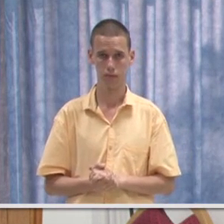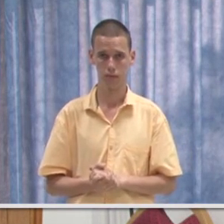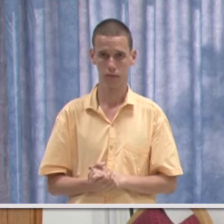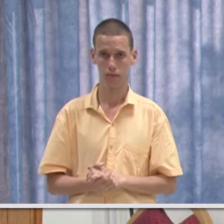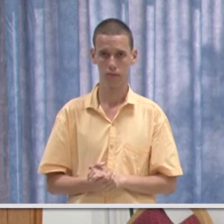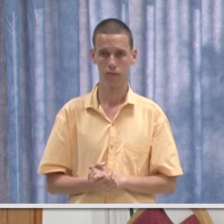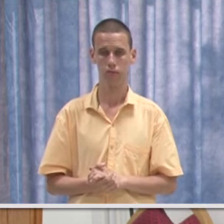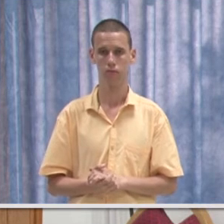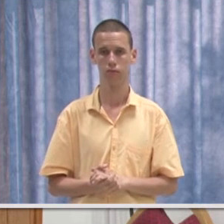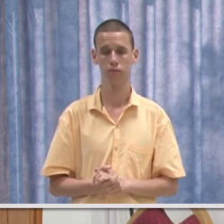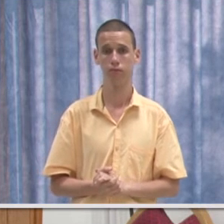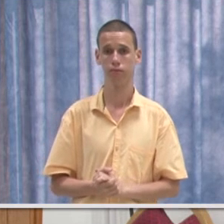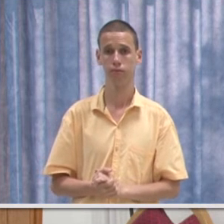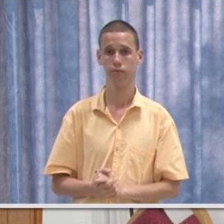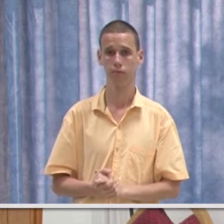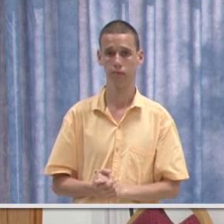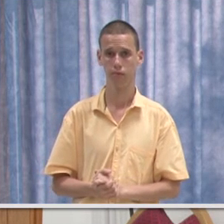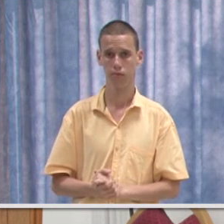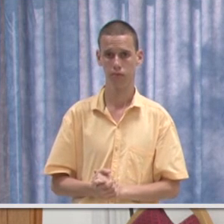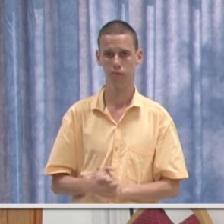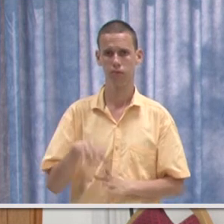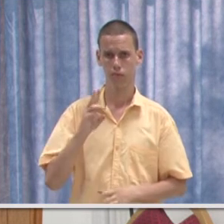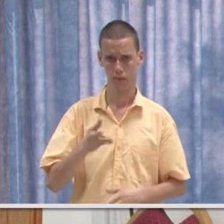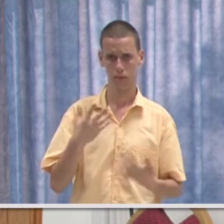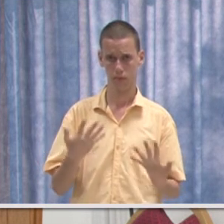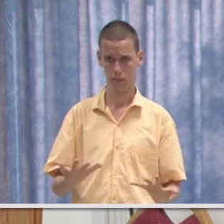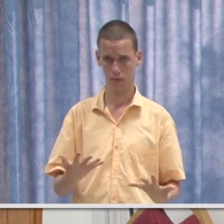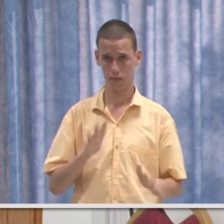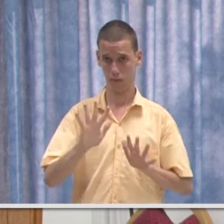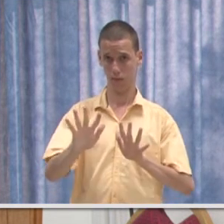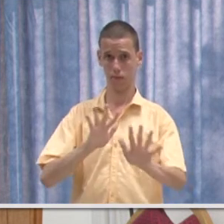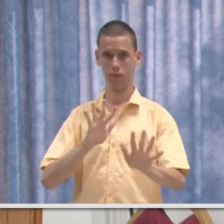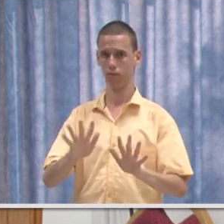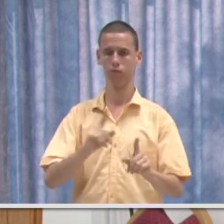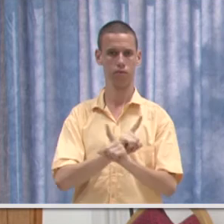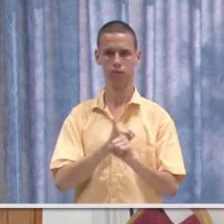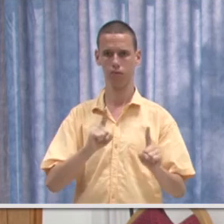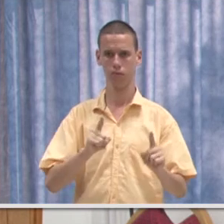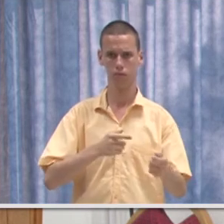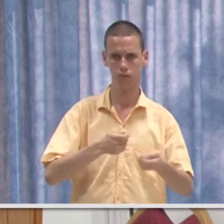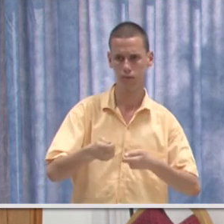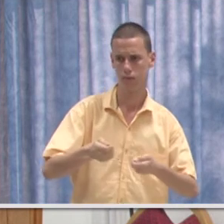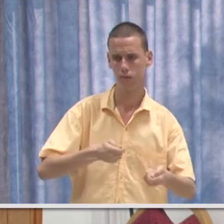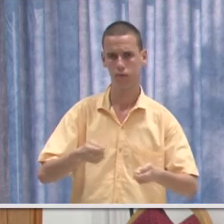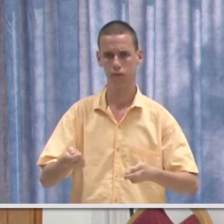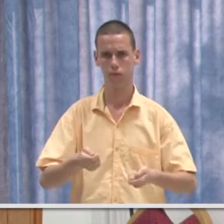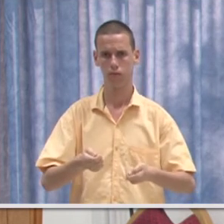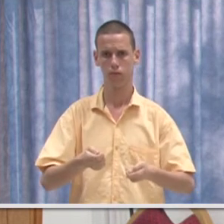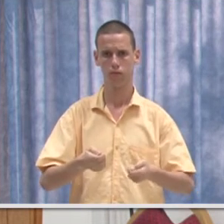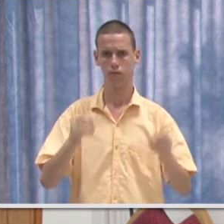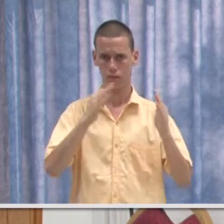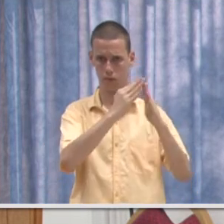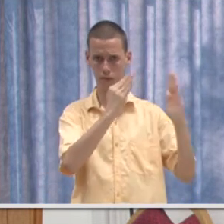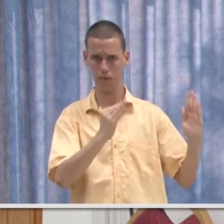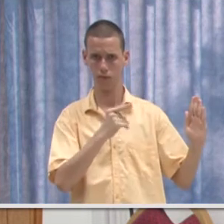à restreindre la quantité de monde qui vient de la SOPD, de la clinique, de trois zones, à